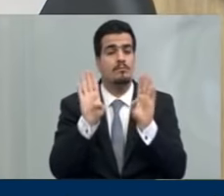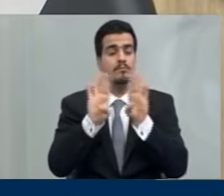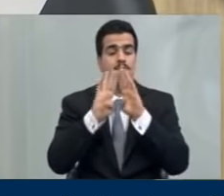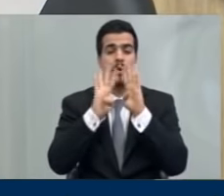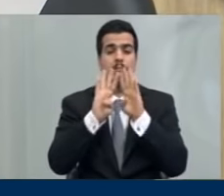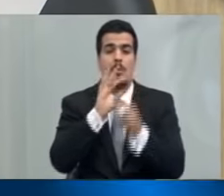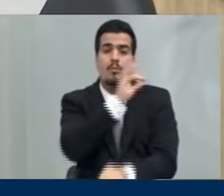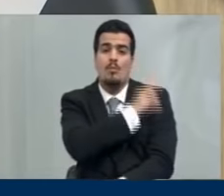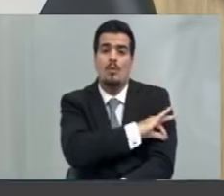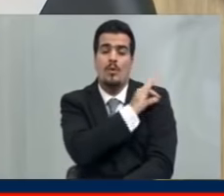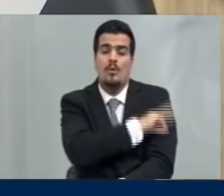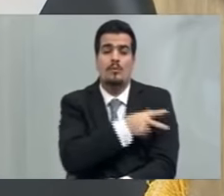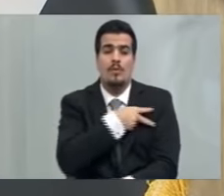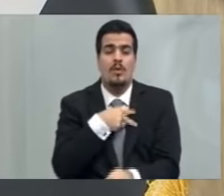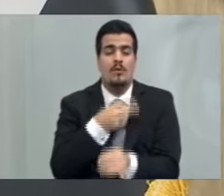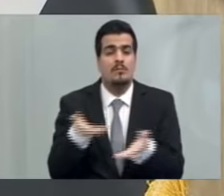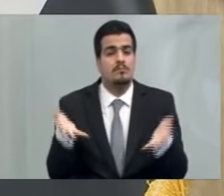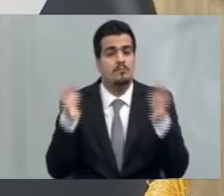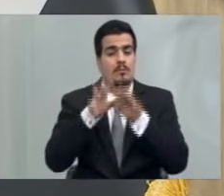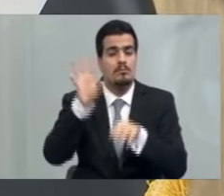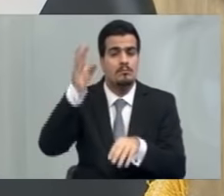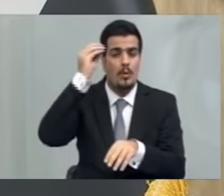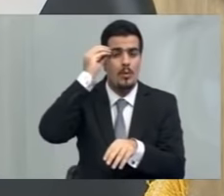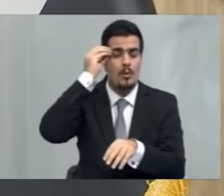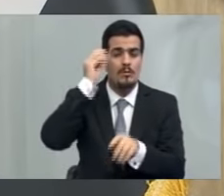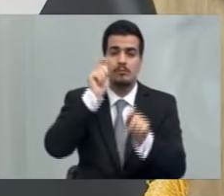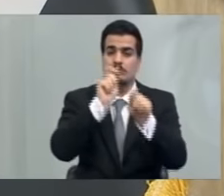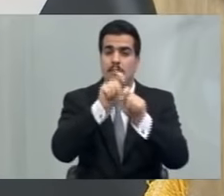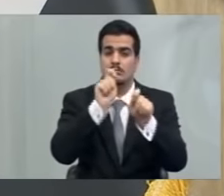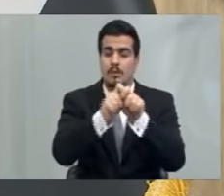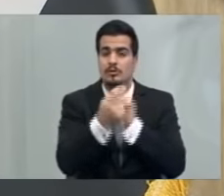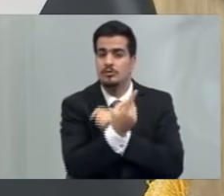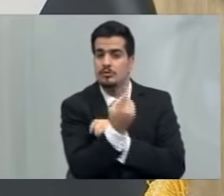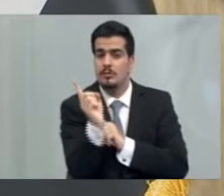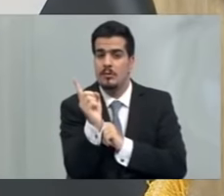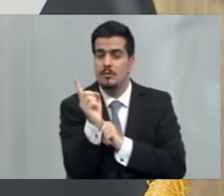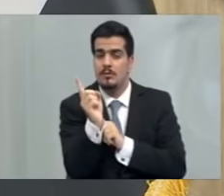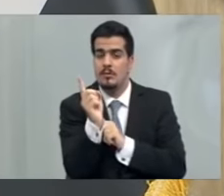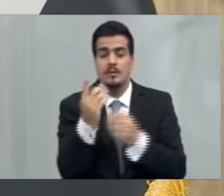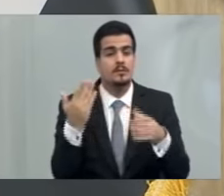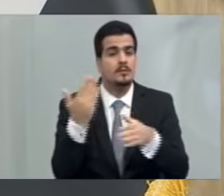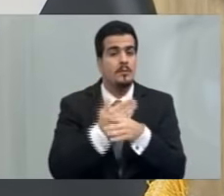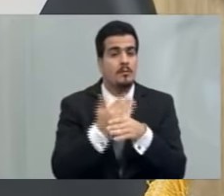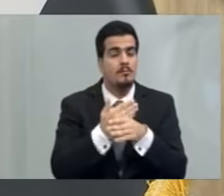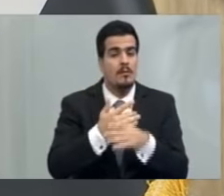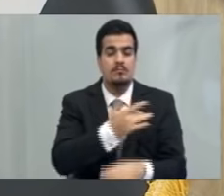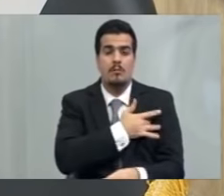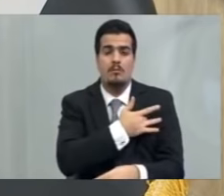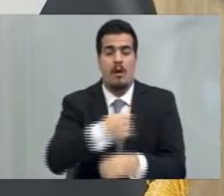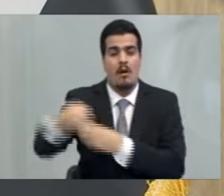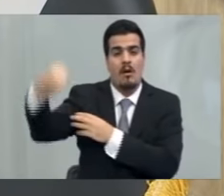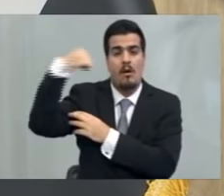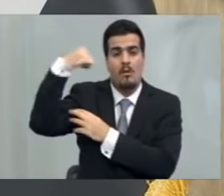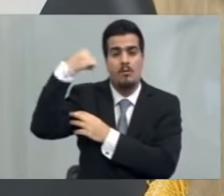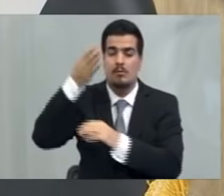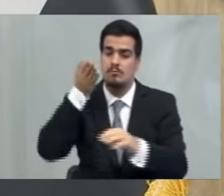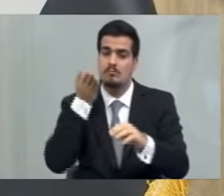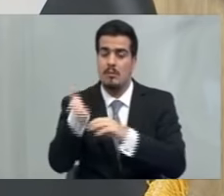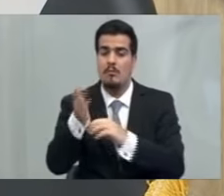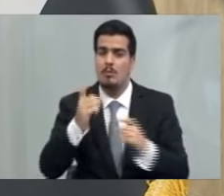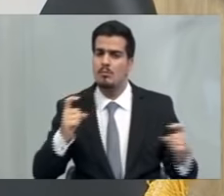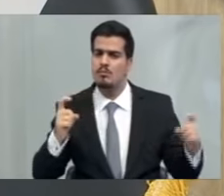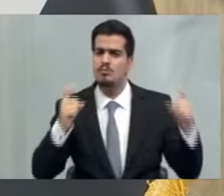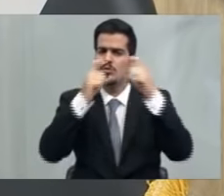من الموظفين لزيادة علومهم ومعارفهم وتخلق وتنمي لديهم القدرات